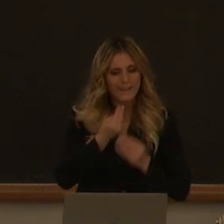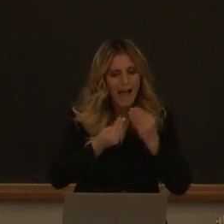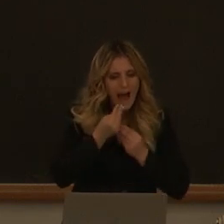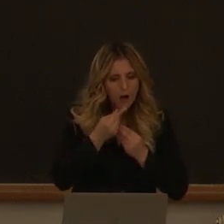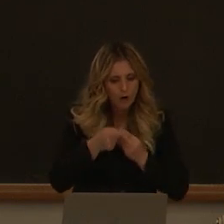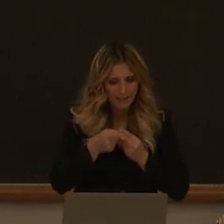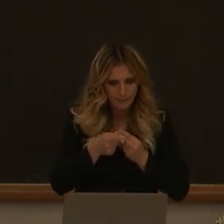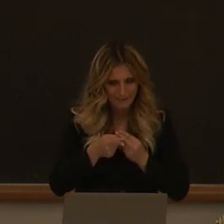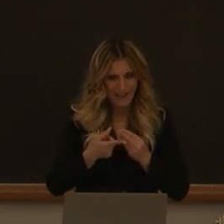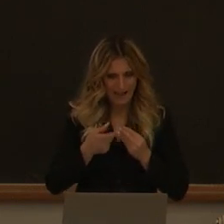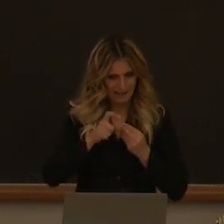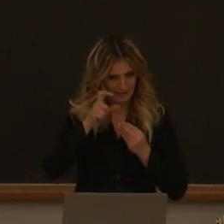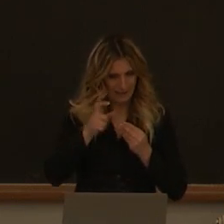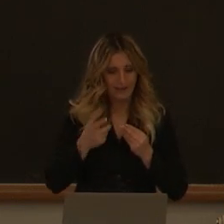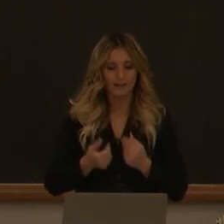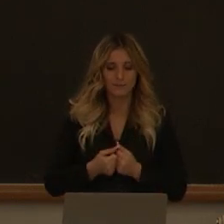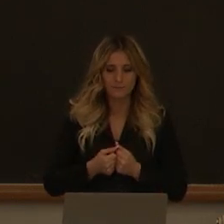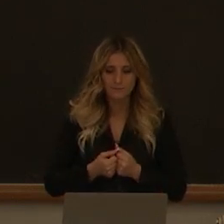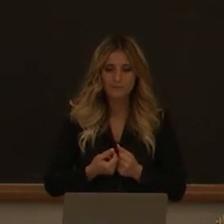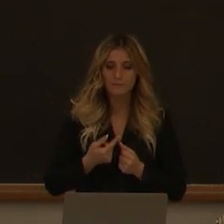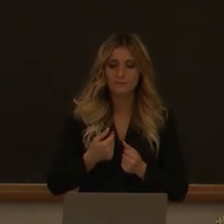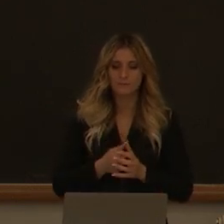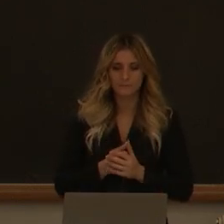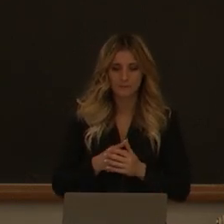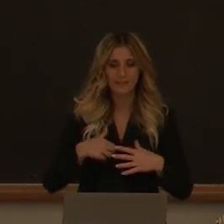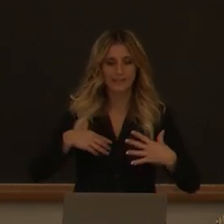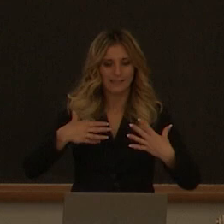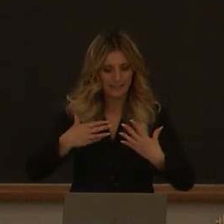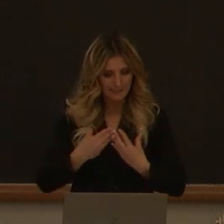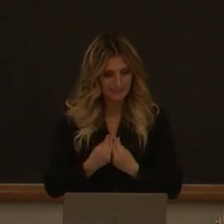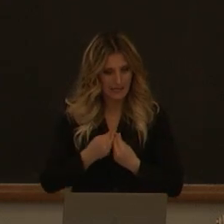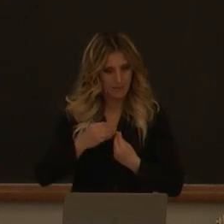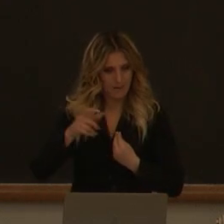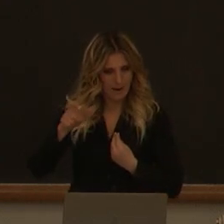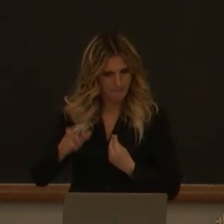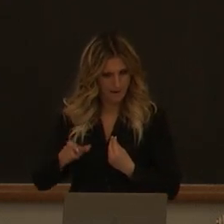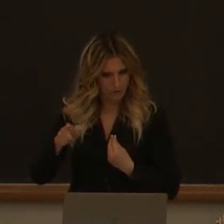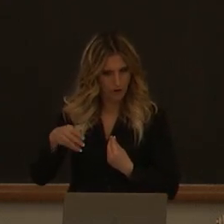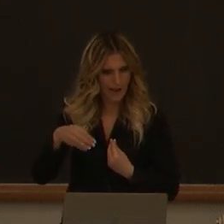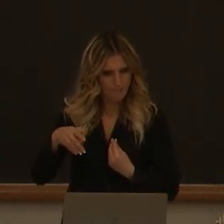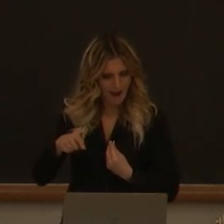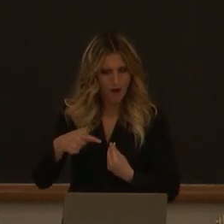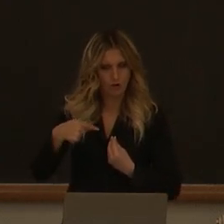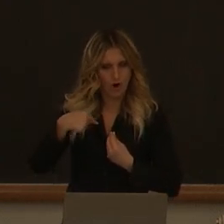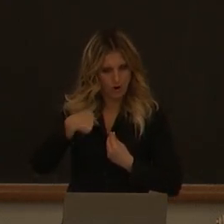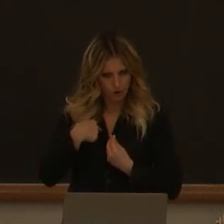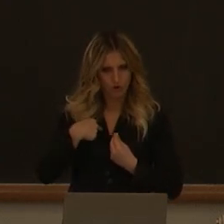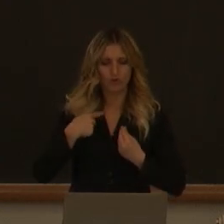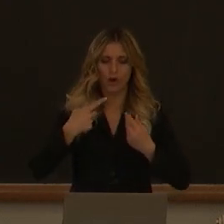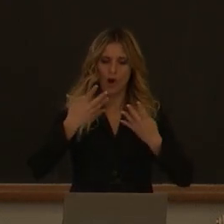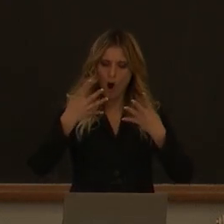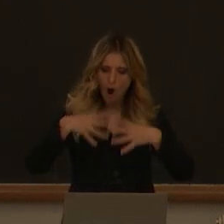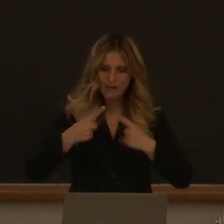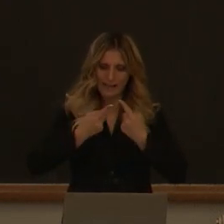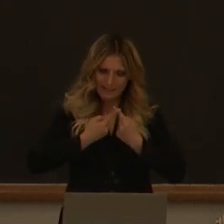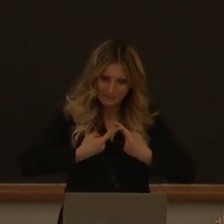MAECI, insieme appunto al professor Segre, al Marco Lucchini e al sottoscritto, abbiamo organizzato questo tavolo sulle